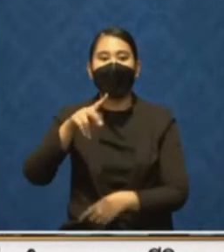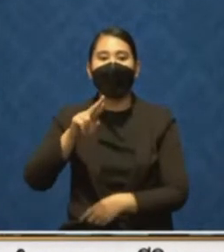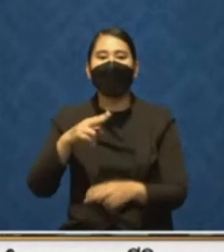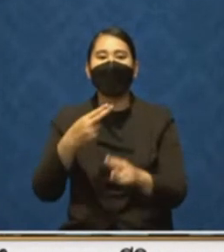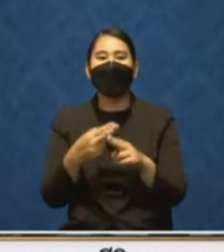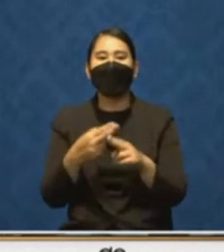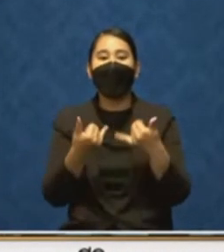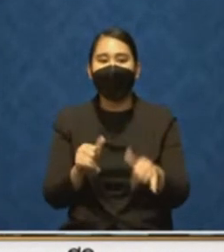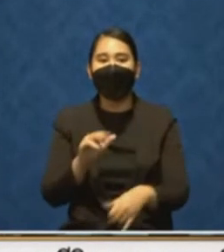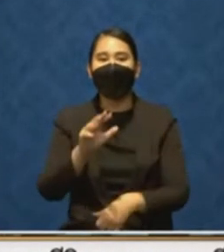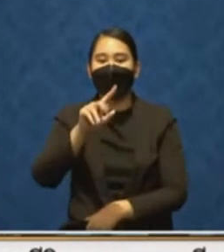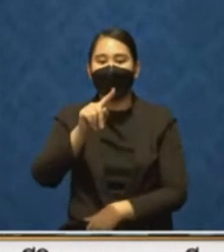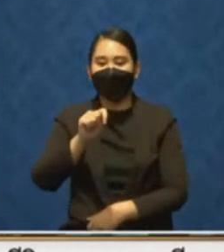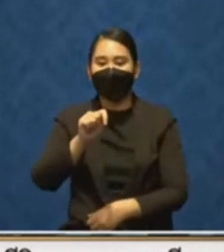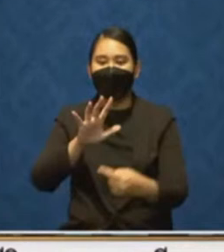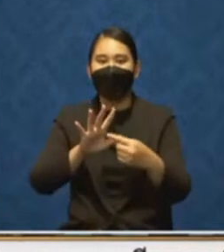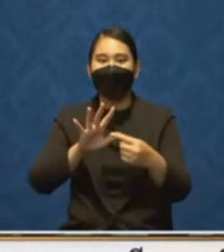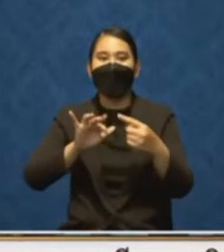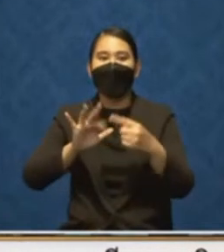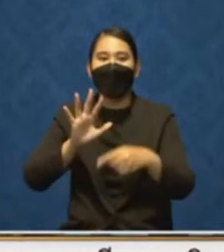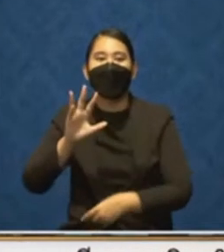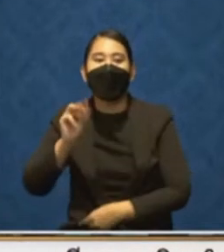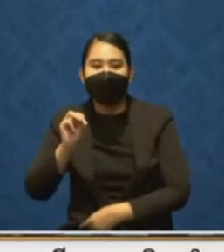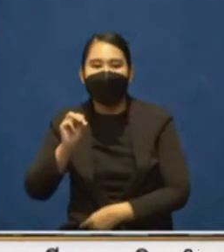ตุ๋มตุ๋ม